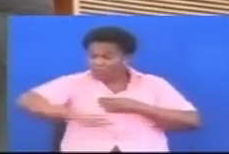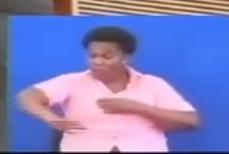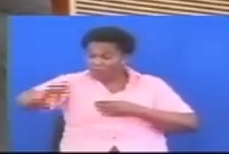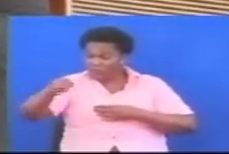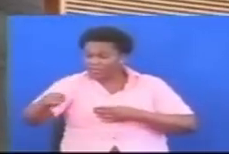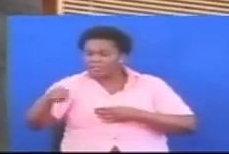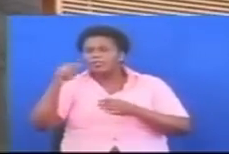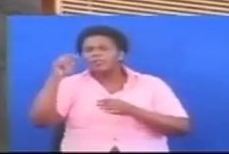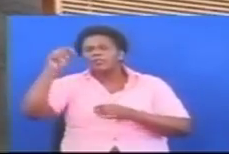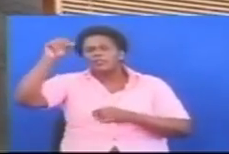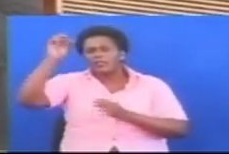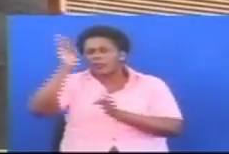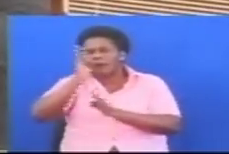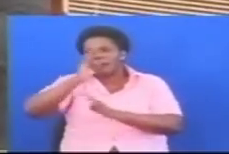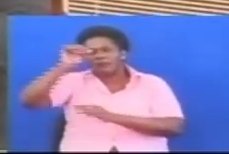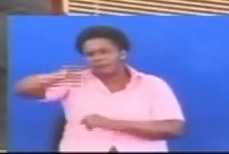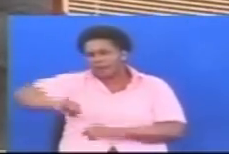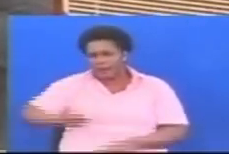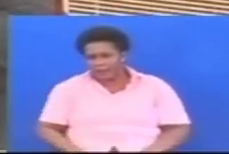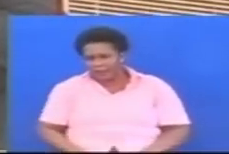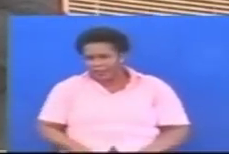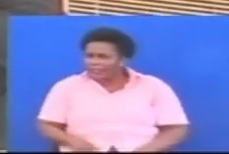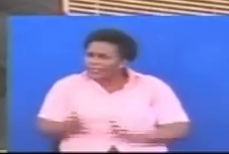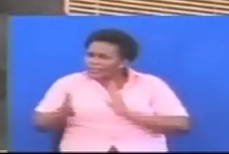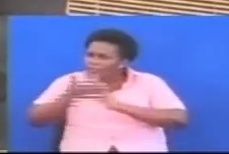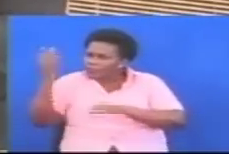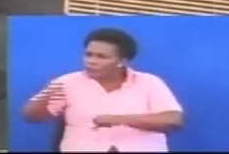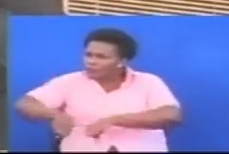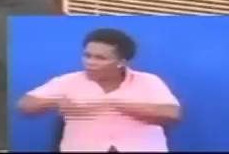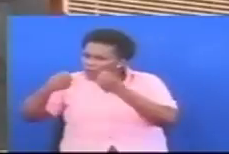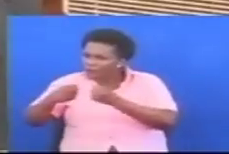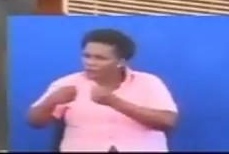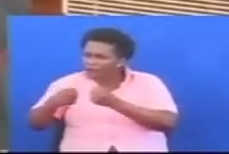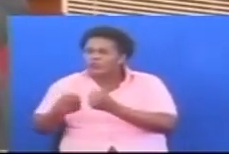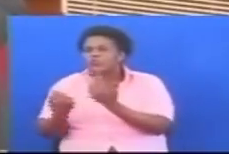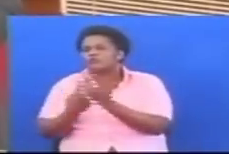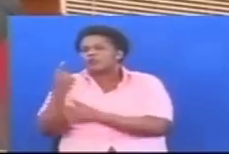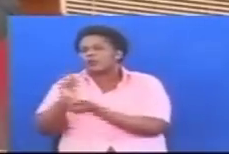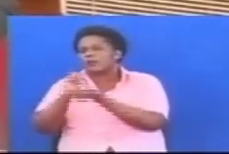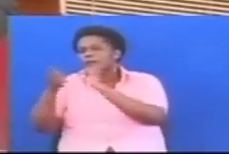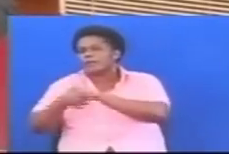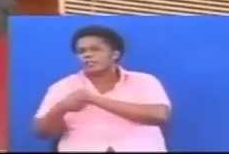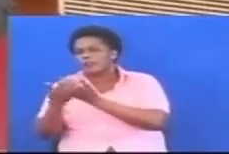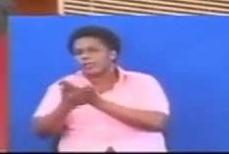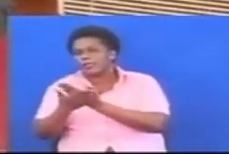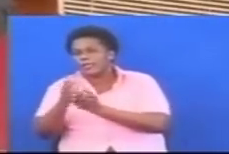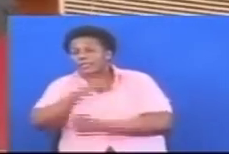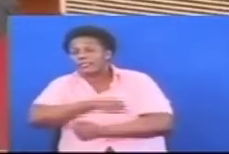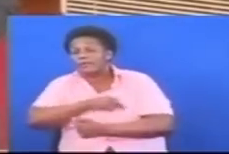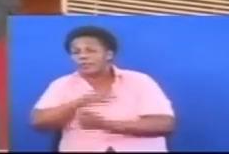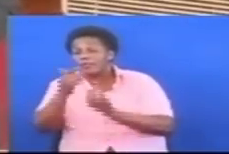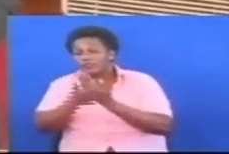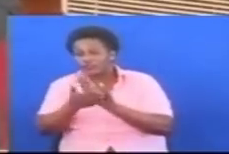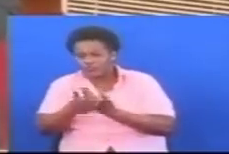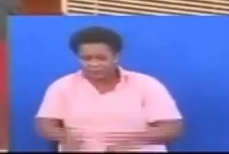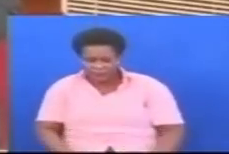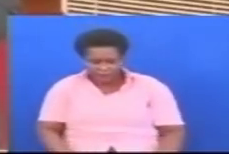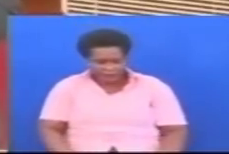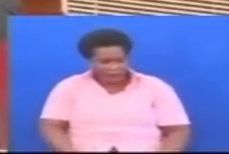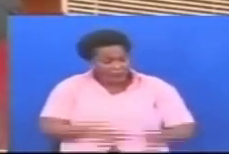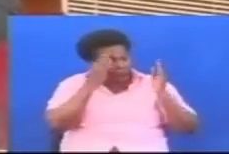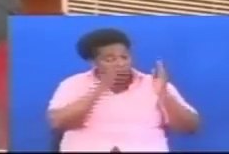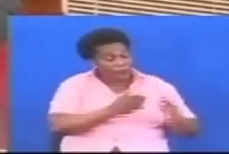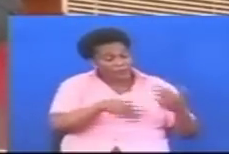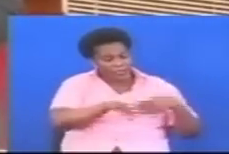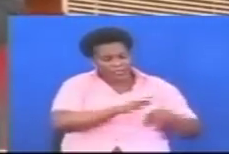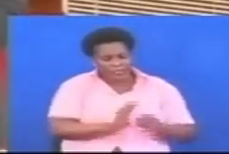hayo ni uharibifu wa mazingira na mabadiliko ya tabia nchi. Mheshimiwa Mwenyekiti, uhaba wa maji katika maeneo mengi ya